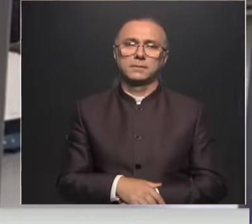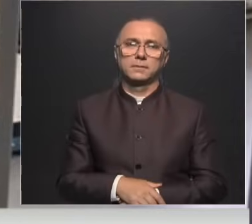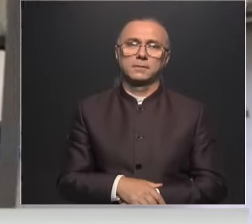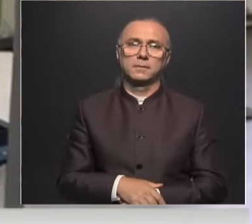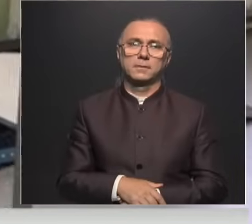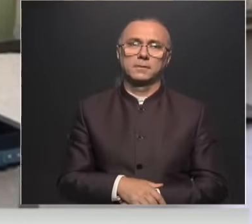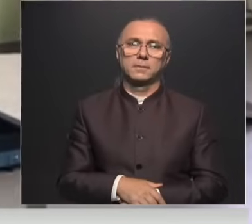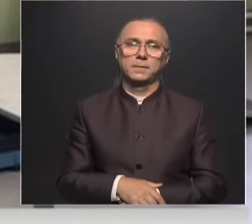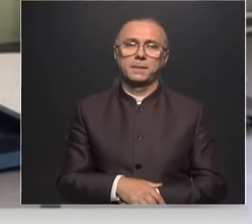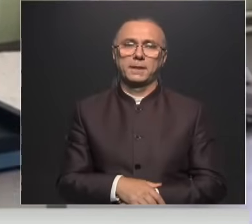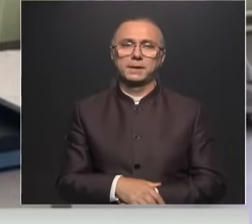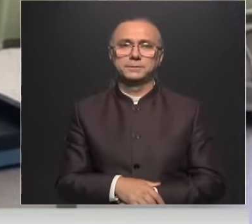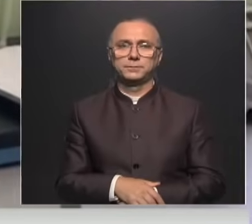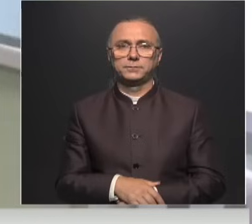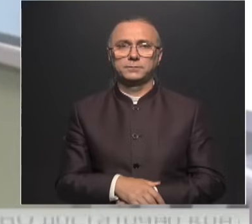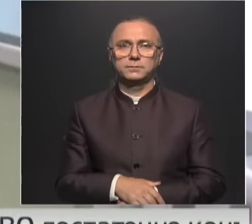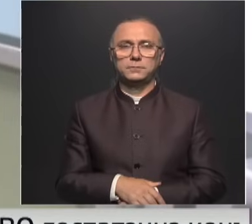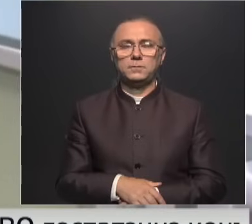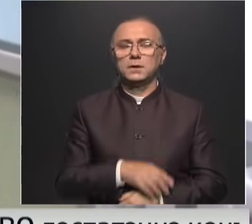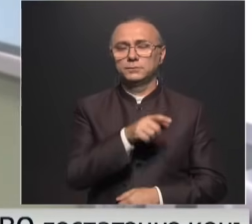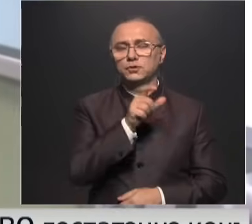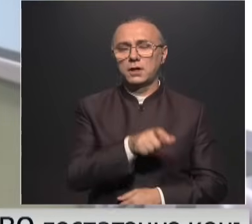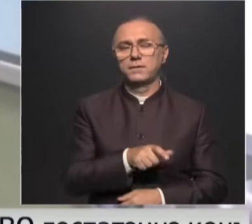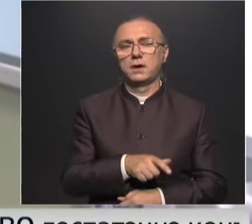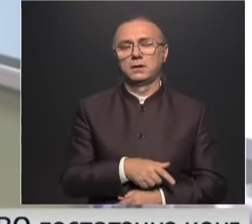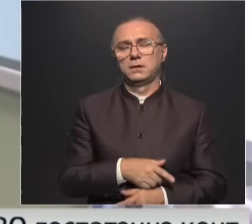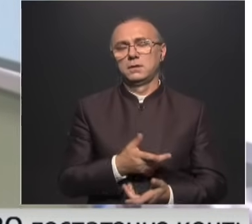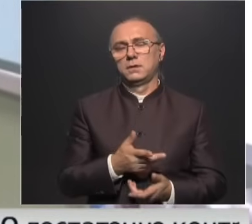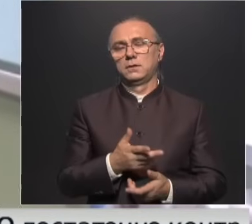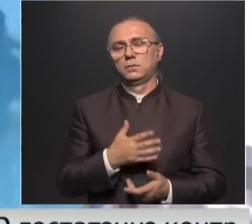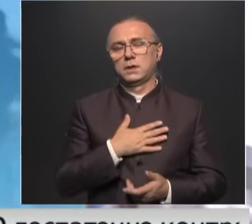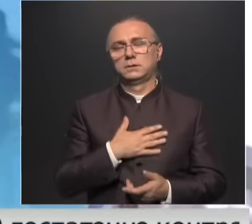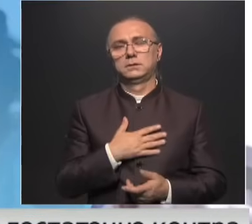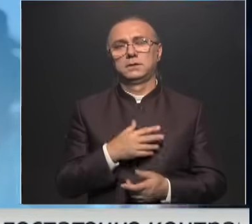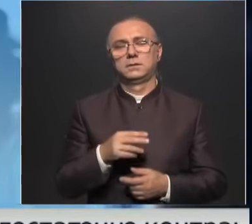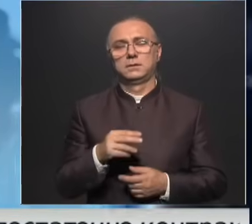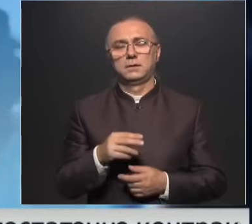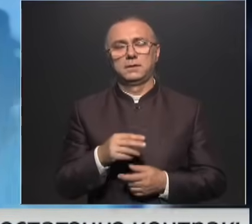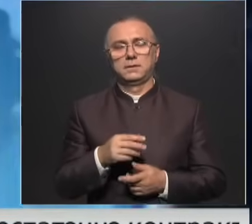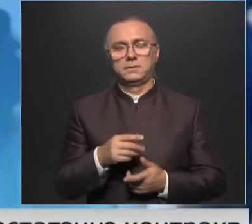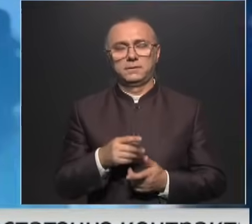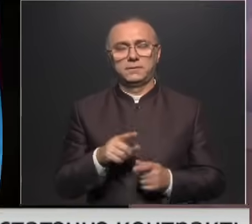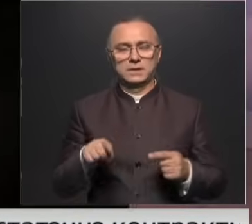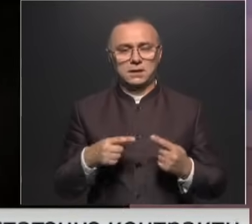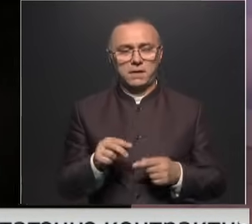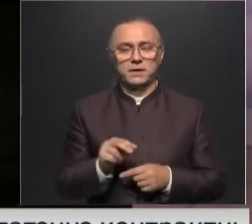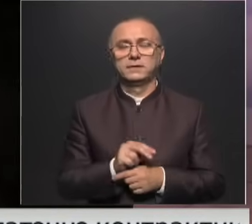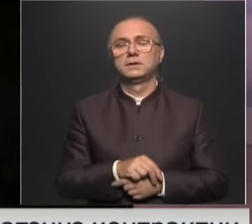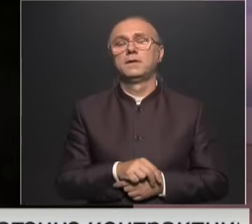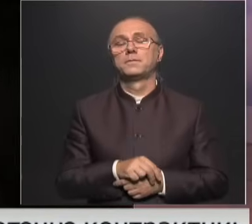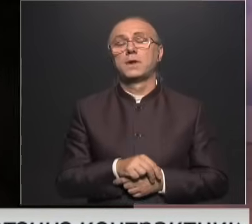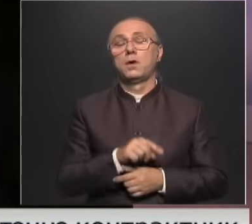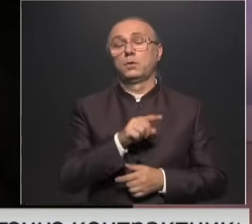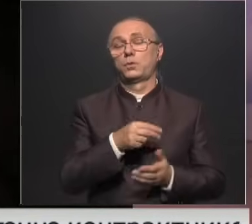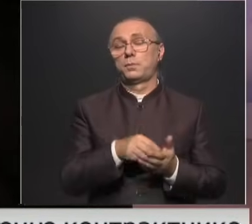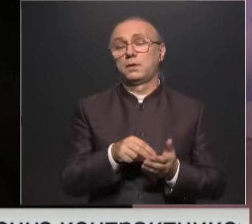в Москве автомобиль, переоборудовав его под ручное управление и на двух ногах. Одна нога – это протез,